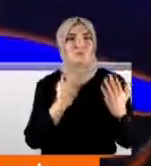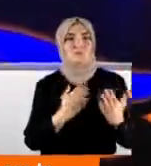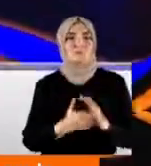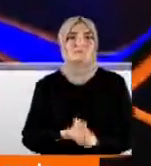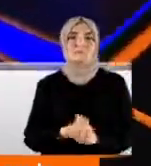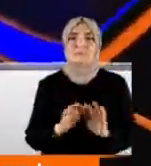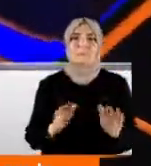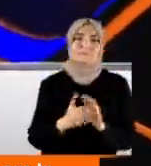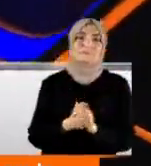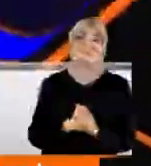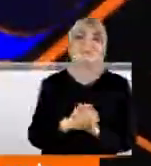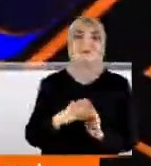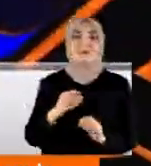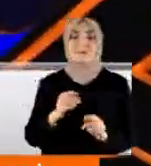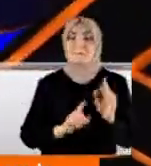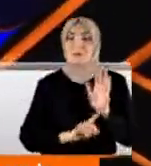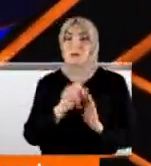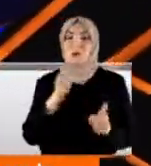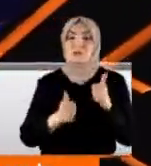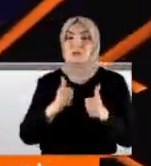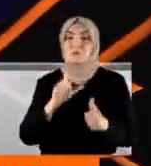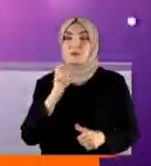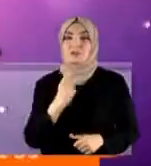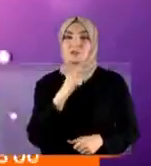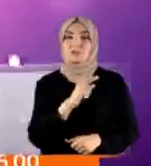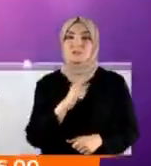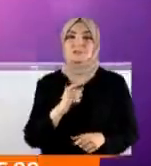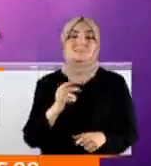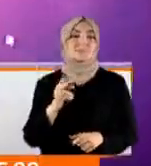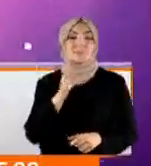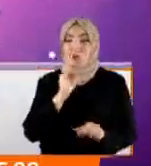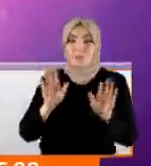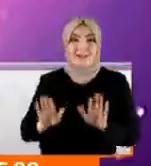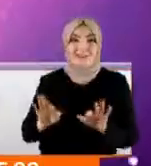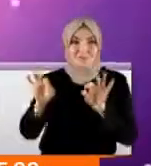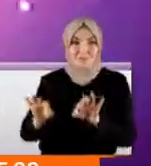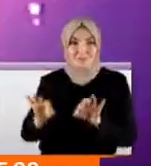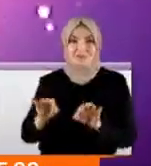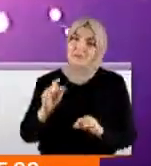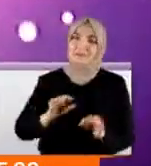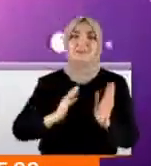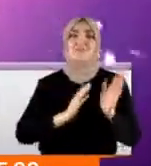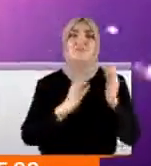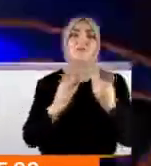Başarılı yarışmacı yayınlanan son bölümde kaldığı yerden devam etti. Ve Buket Demirel Erol geliyor.